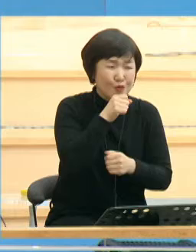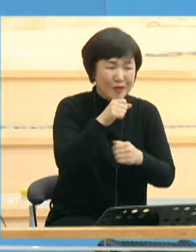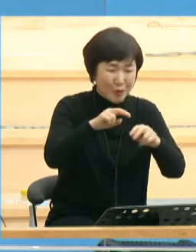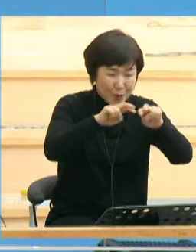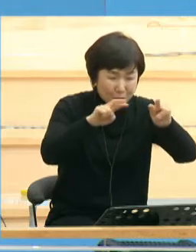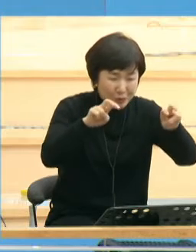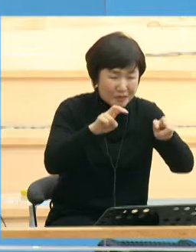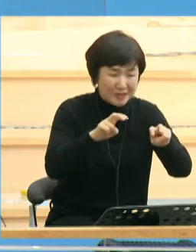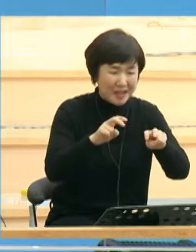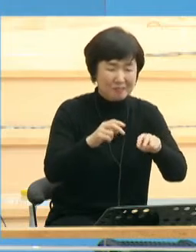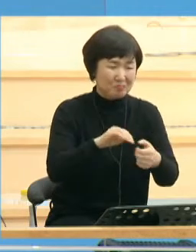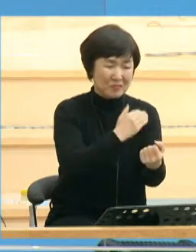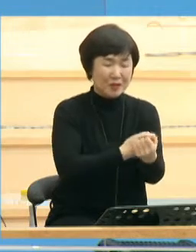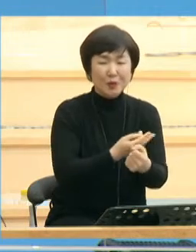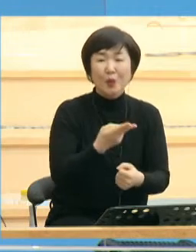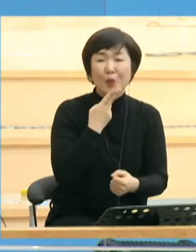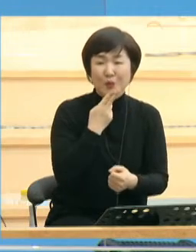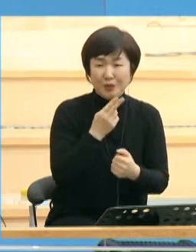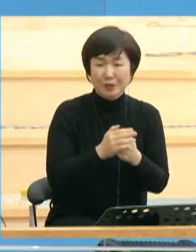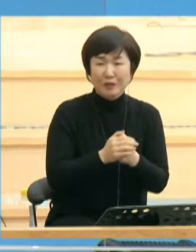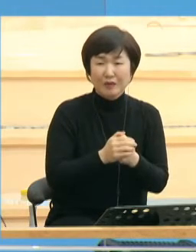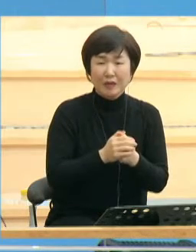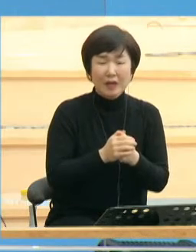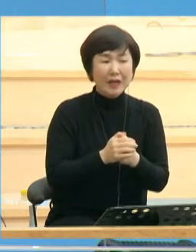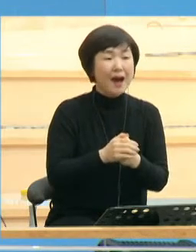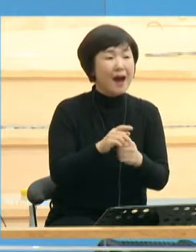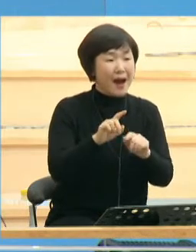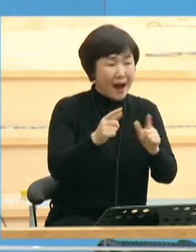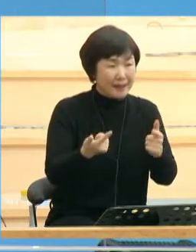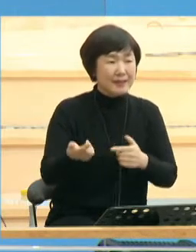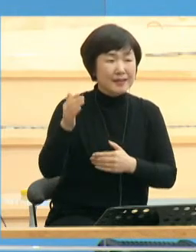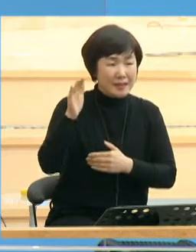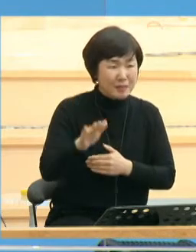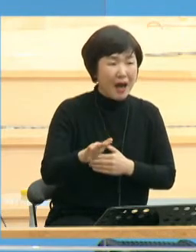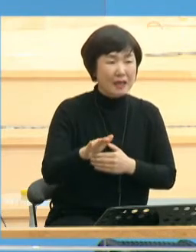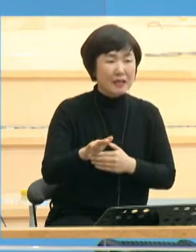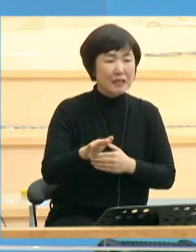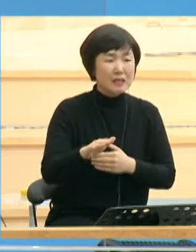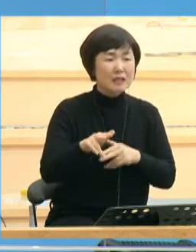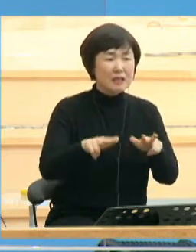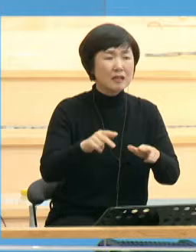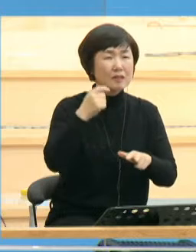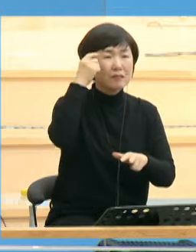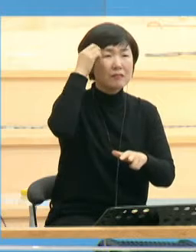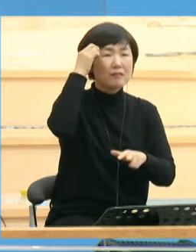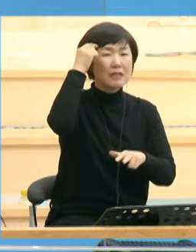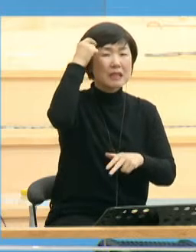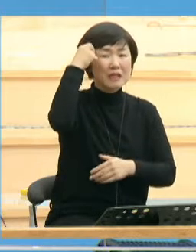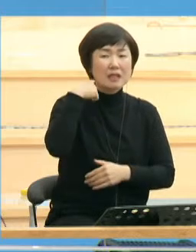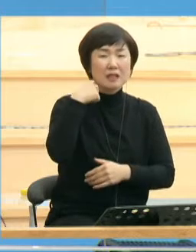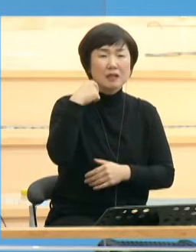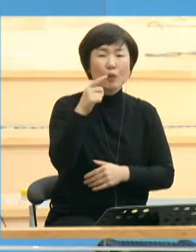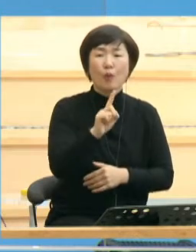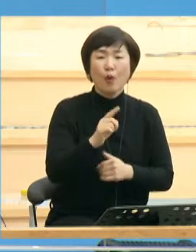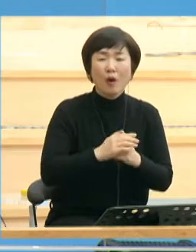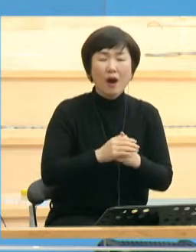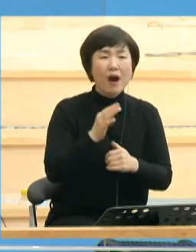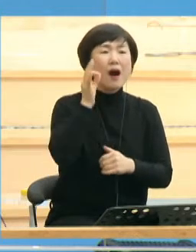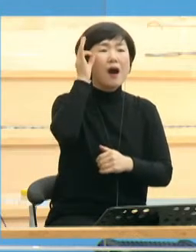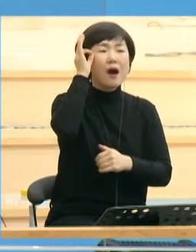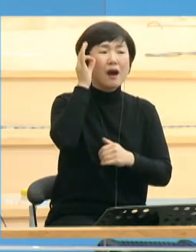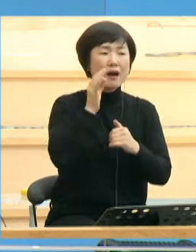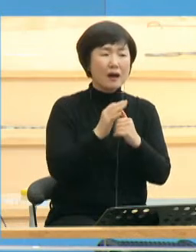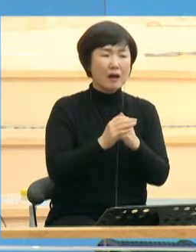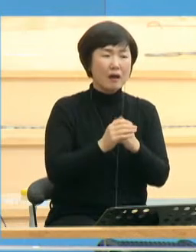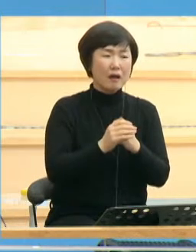아니고 까 아니에요 암이 씨만 느끼는 건 뭐예요 아 이렇게 가면 안될